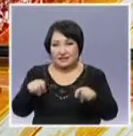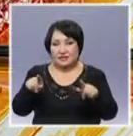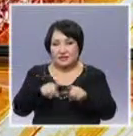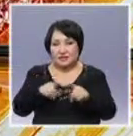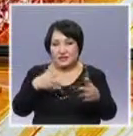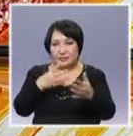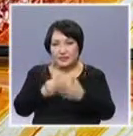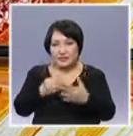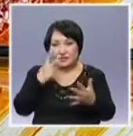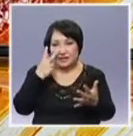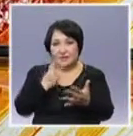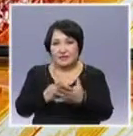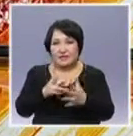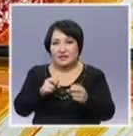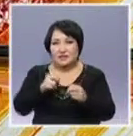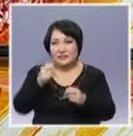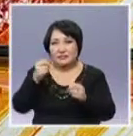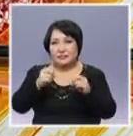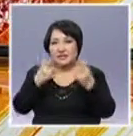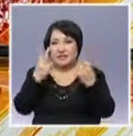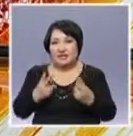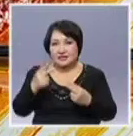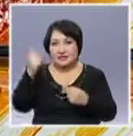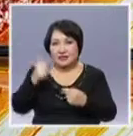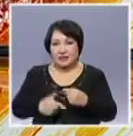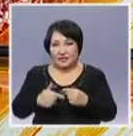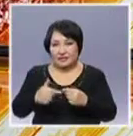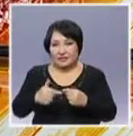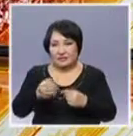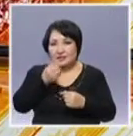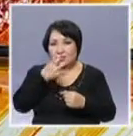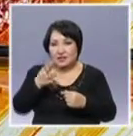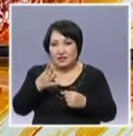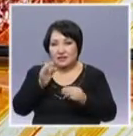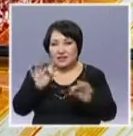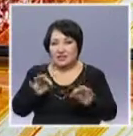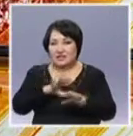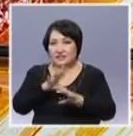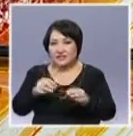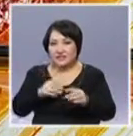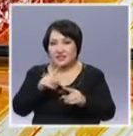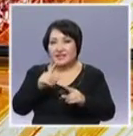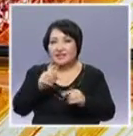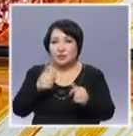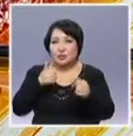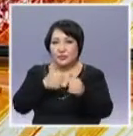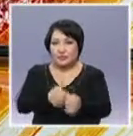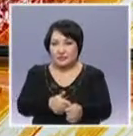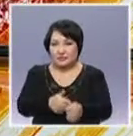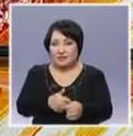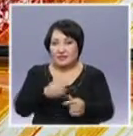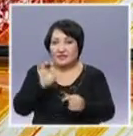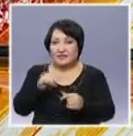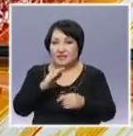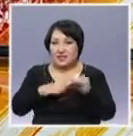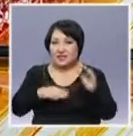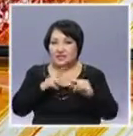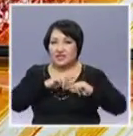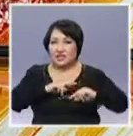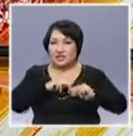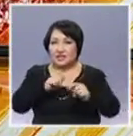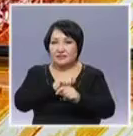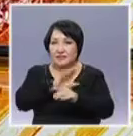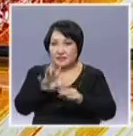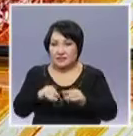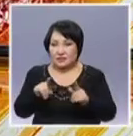специалист, очень грамотный, хороший, конечно, за ним будет все бегать, все работодатели, он будет условия диктовать. И, соответственно, он как